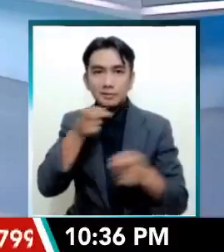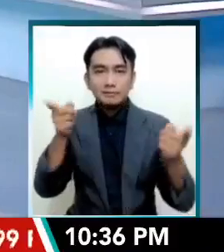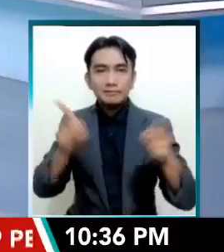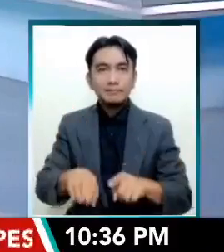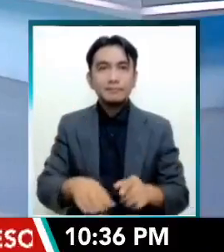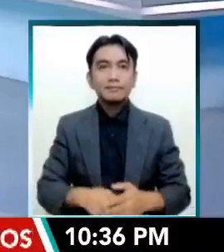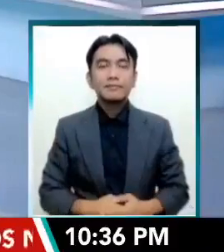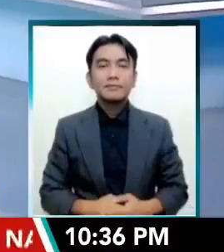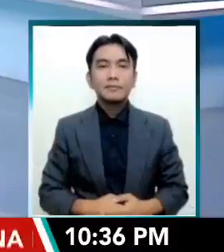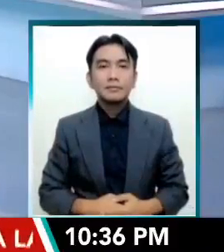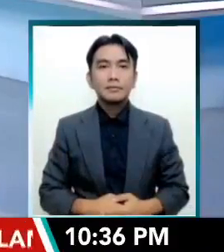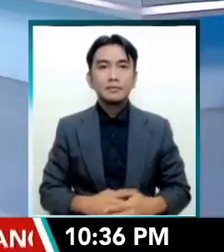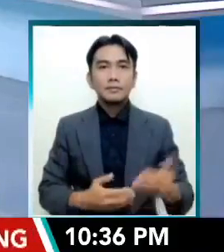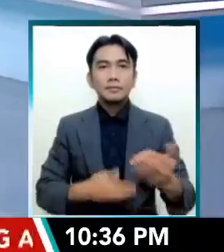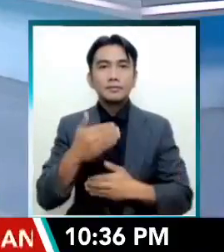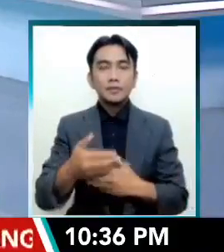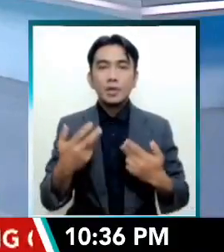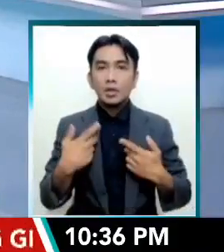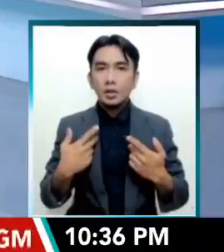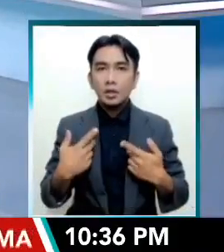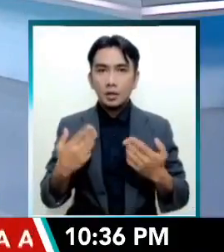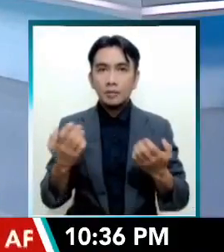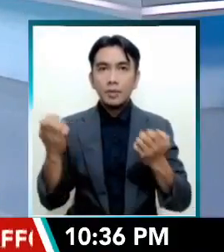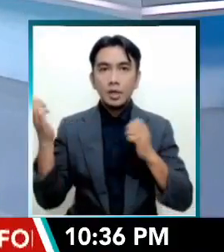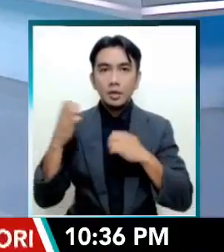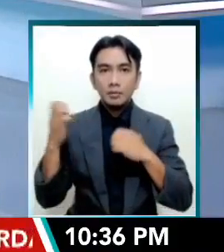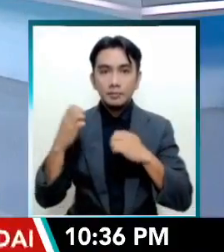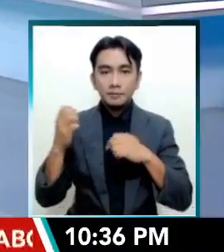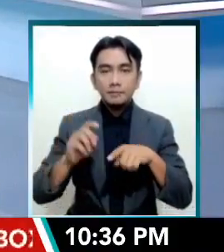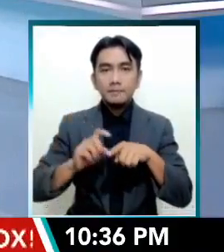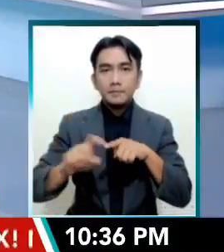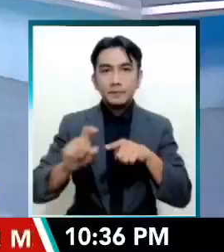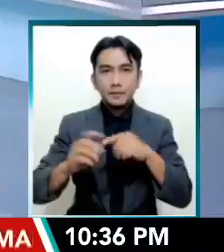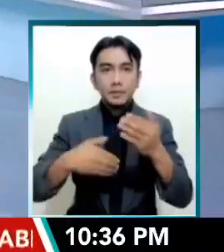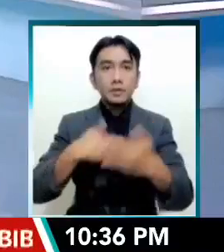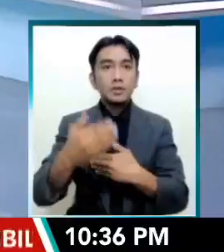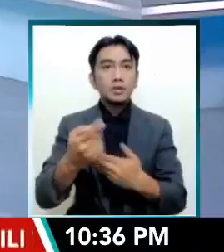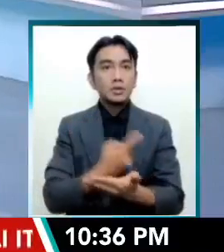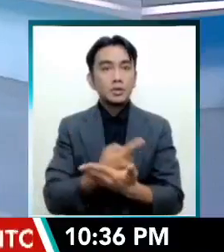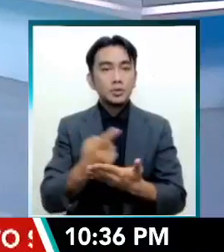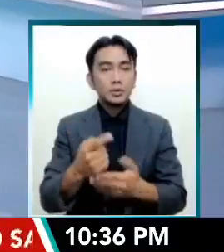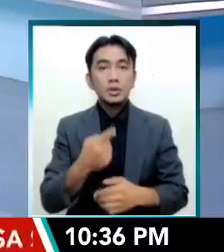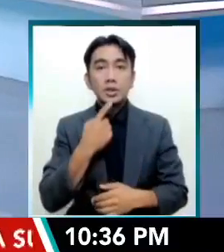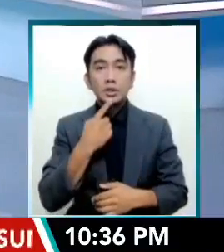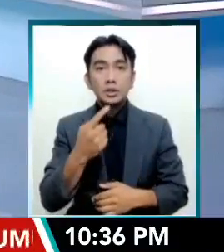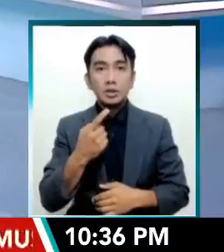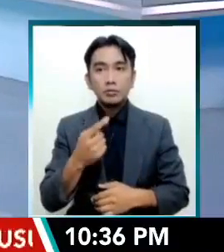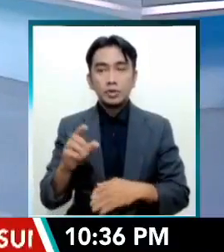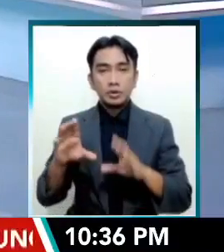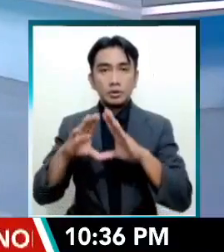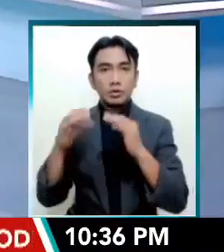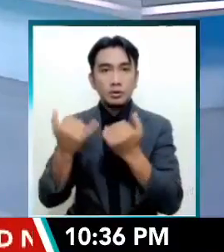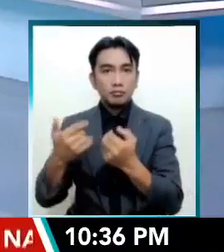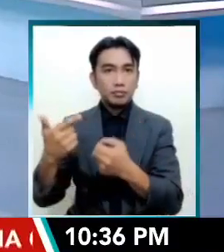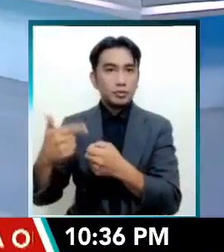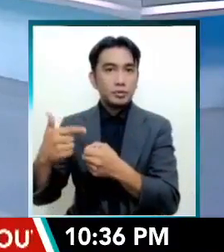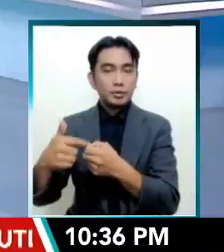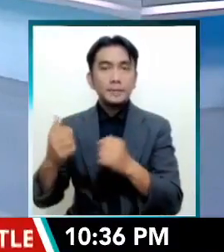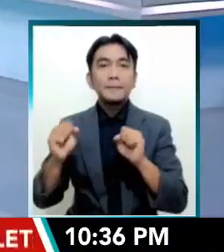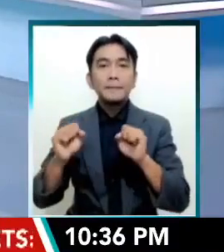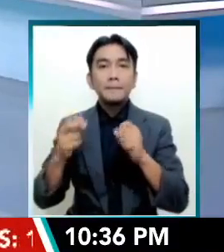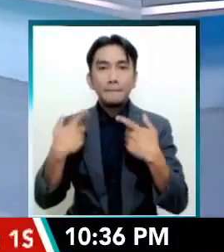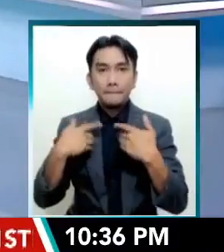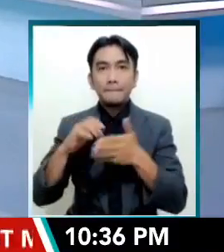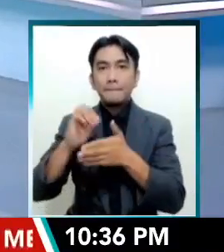Narito na ang inaasahang paggalaw sa presyo ng petrolyo sa susunod na linggo. Ayon sa Oil Industry Source, may bawas presyo sa diesel na